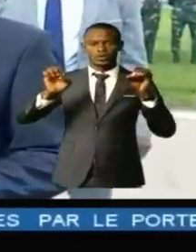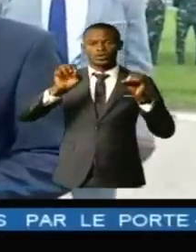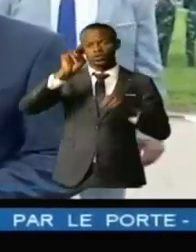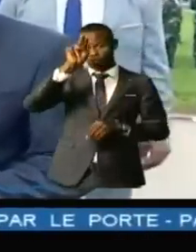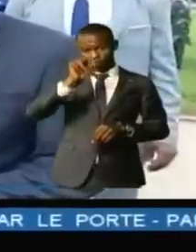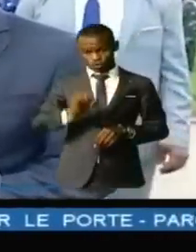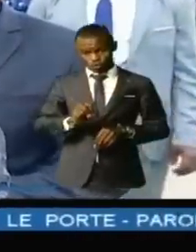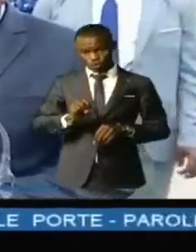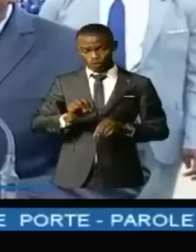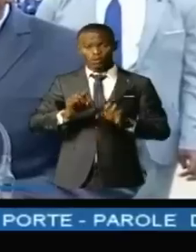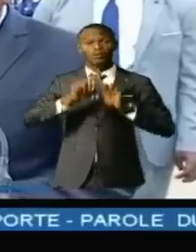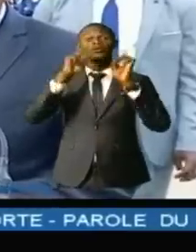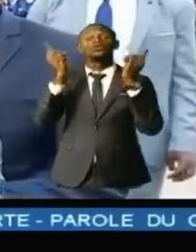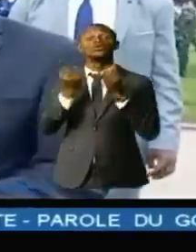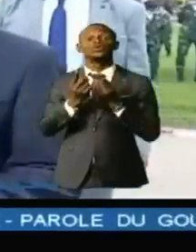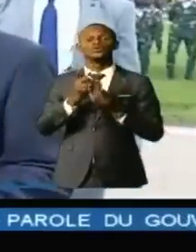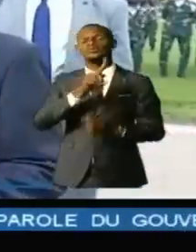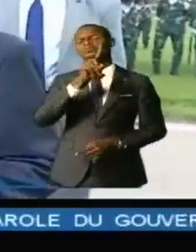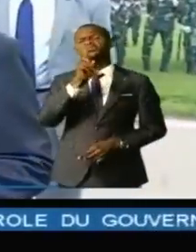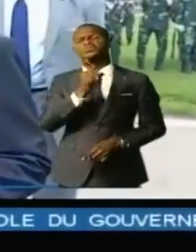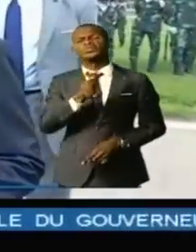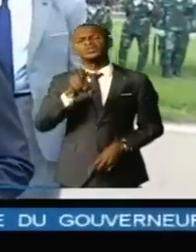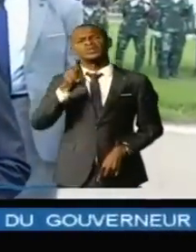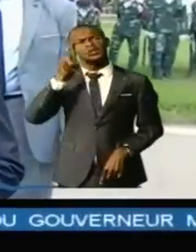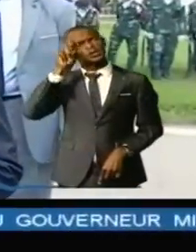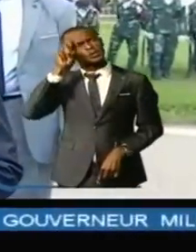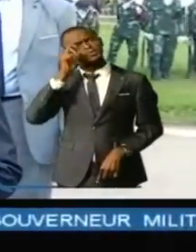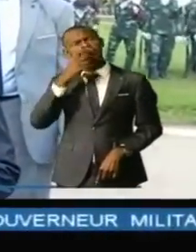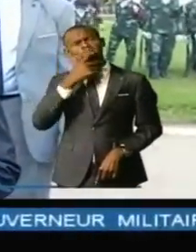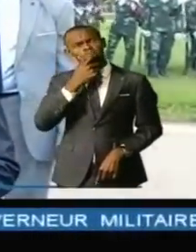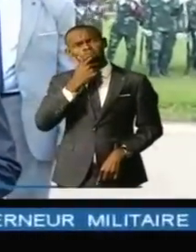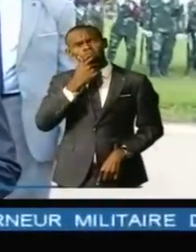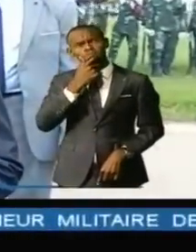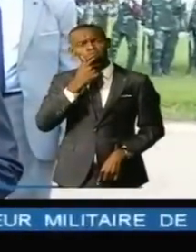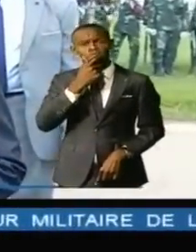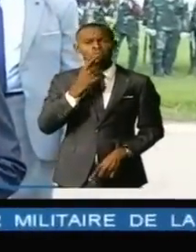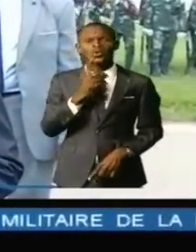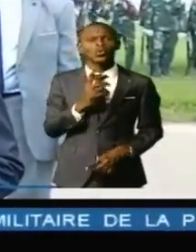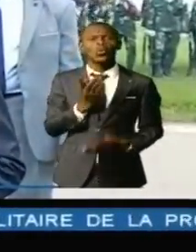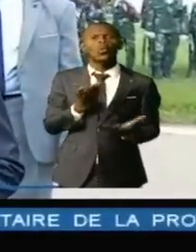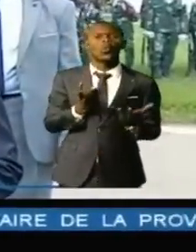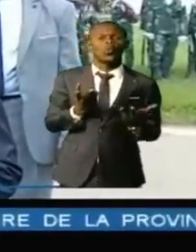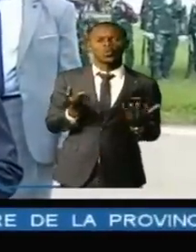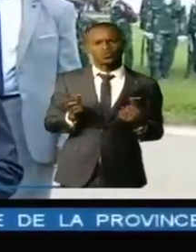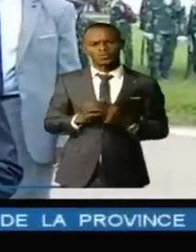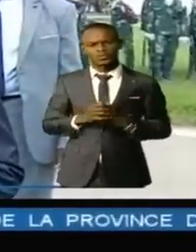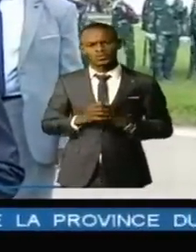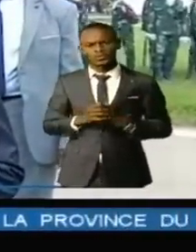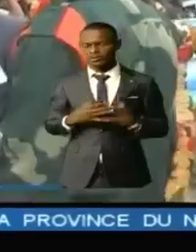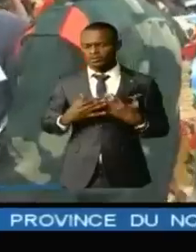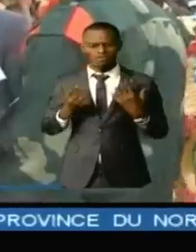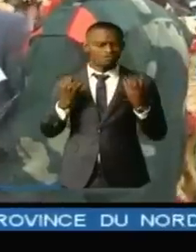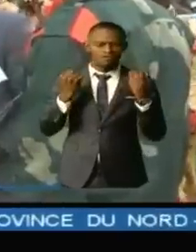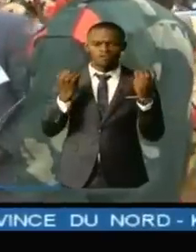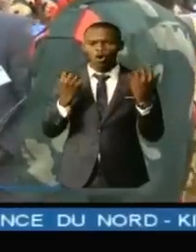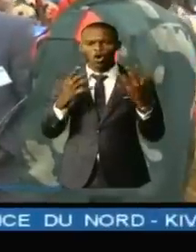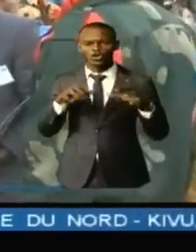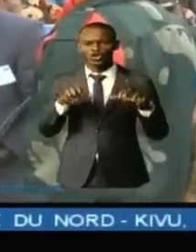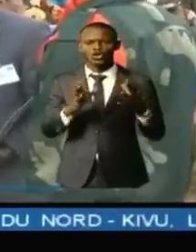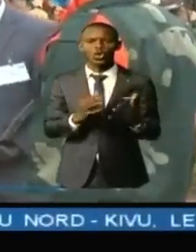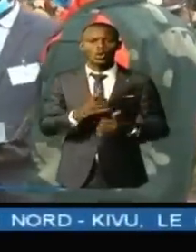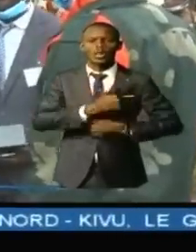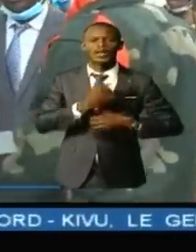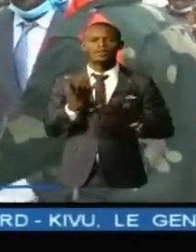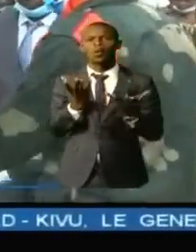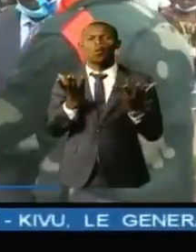la question de savoir où sont passées les prouesses d'antan. Le numéro 1 de la